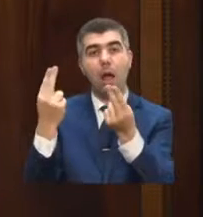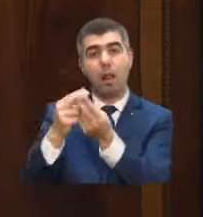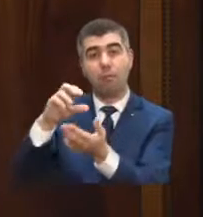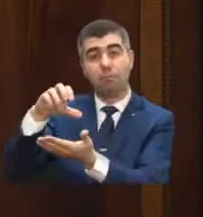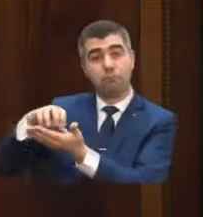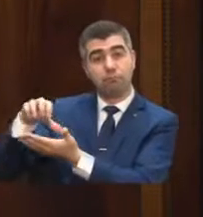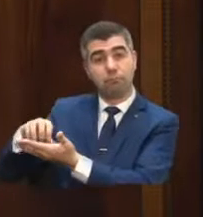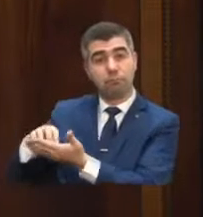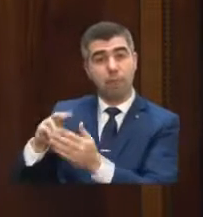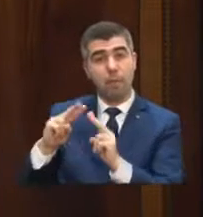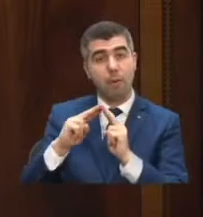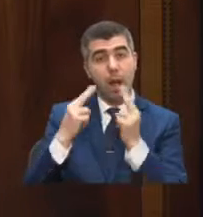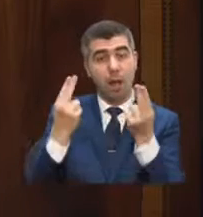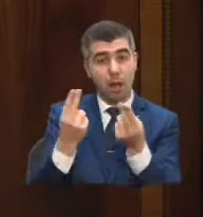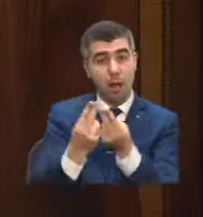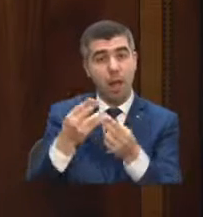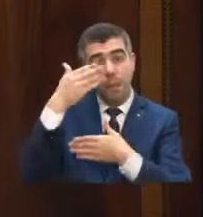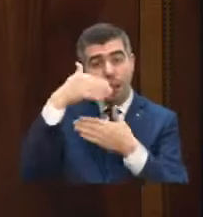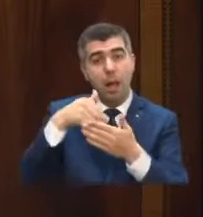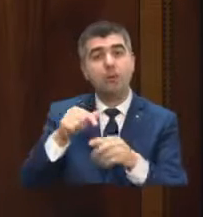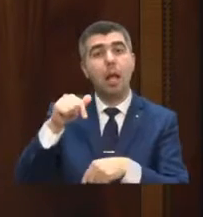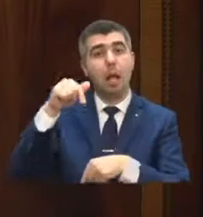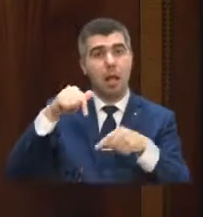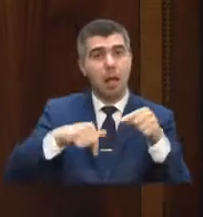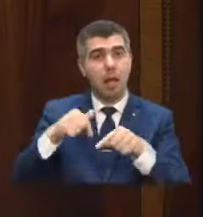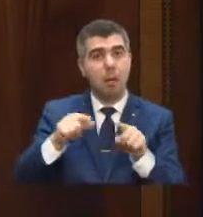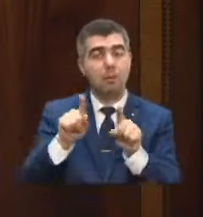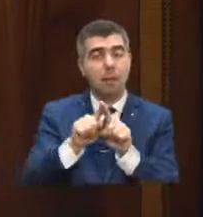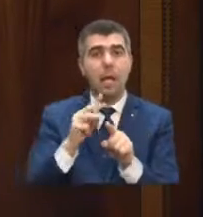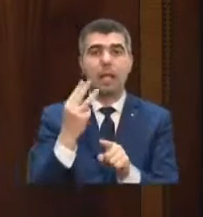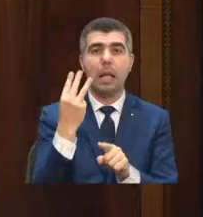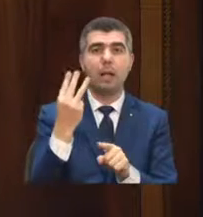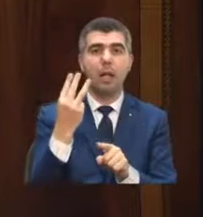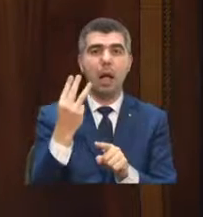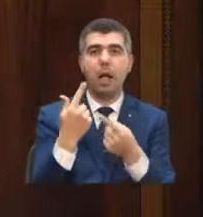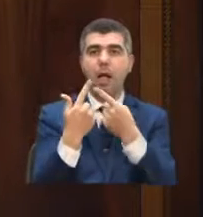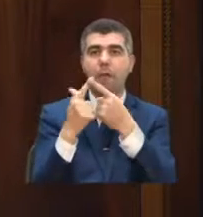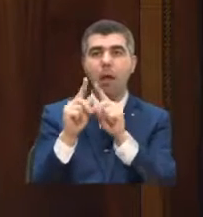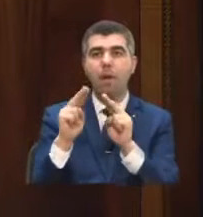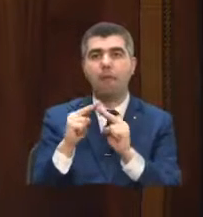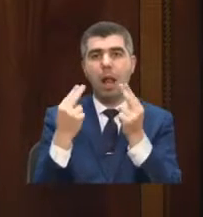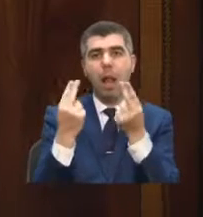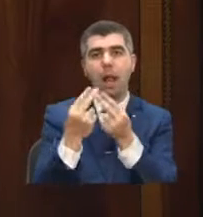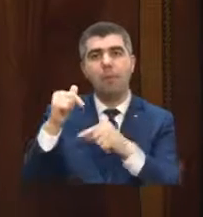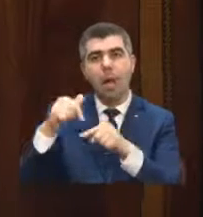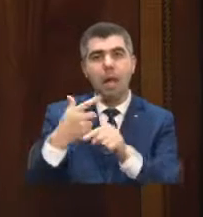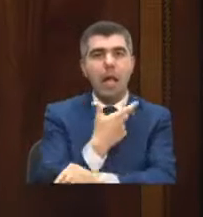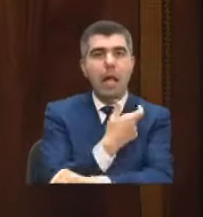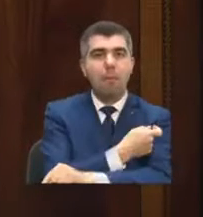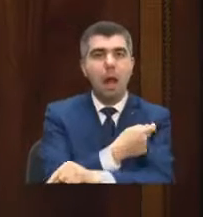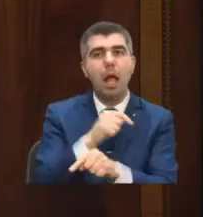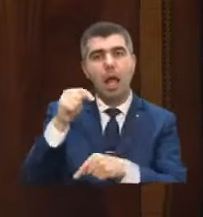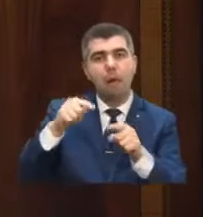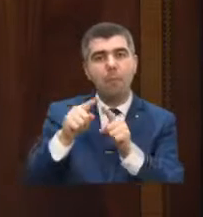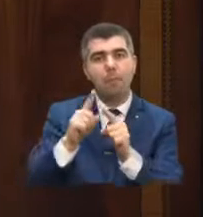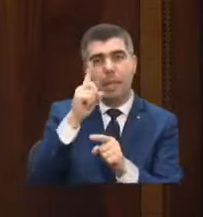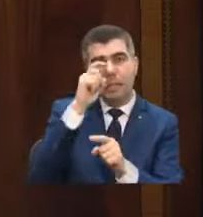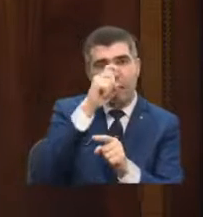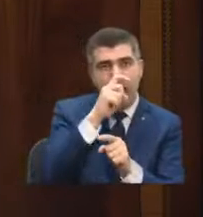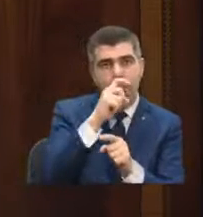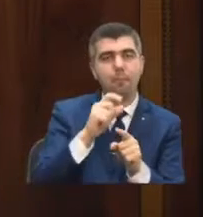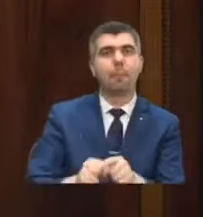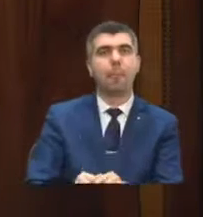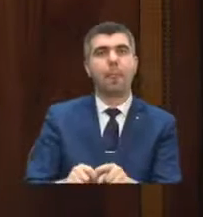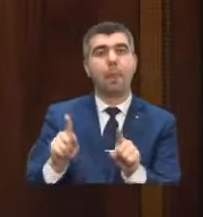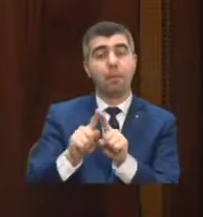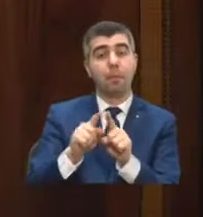كتخلي منظمة الصحة العالمية تقول هذا العام راه عندنا 3 الأصناف، وبالتالي اللقاح كيغطي هذيك الاصناف، واللقاح اللي عندنا اليوم يغطي